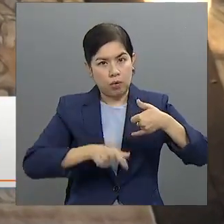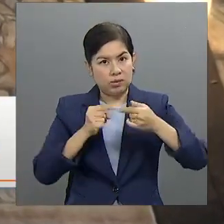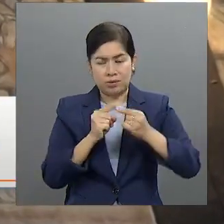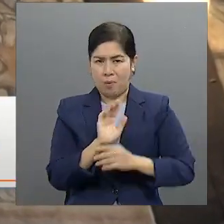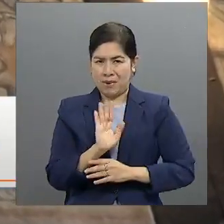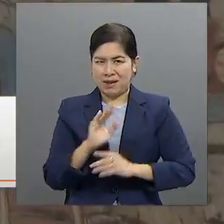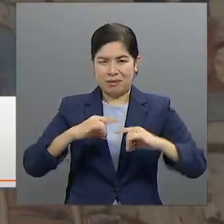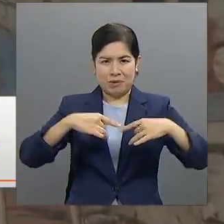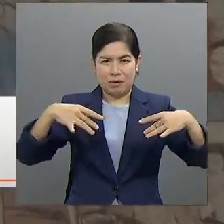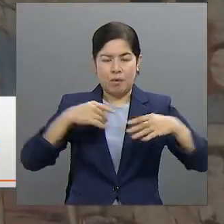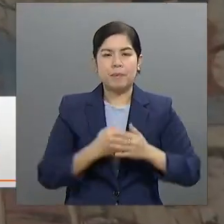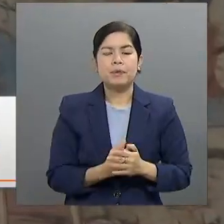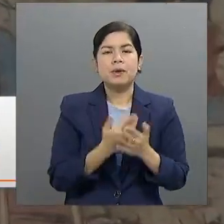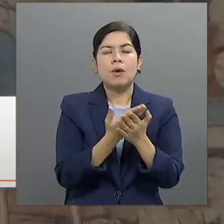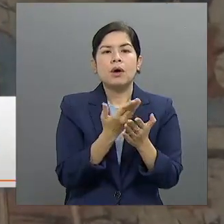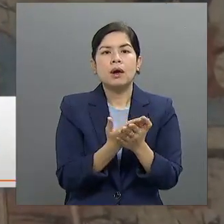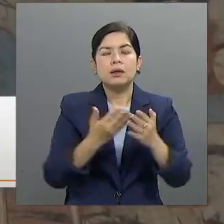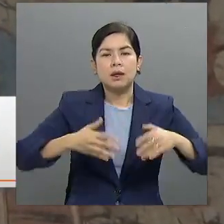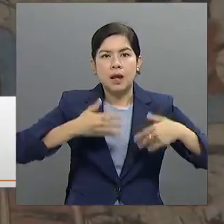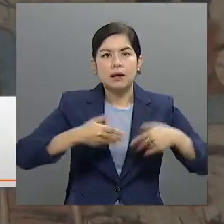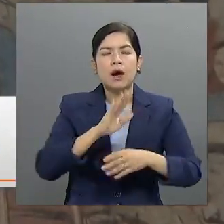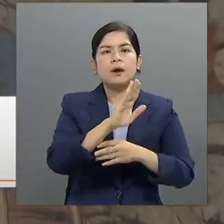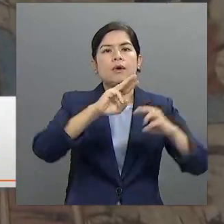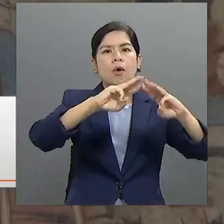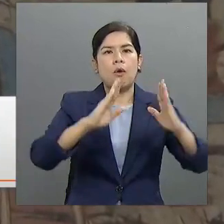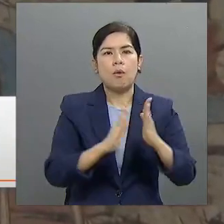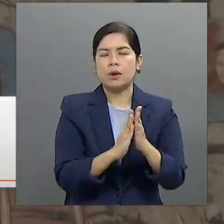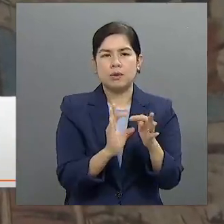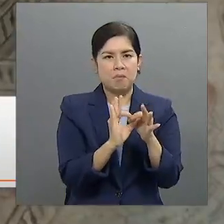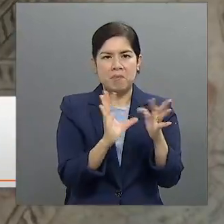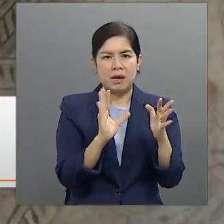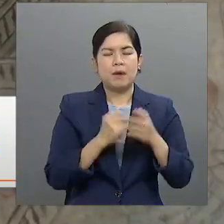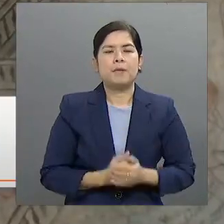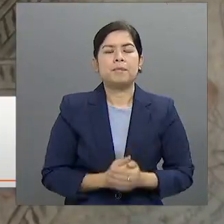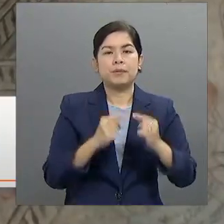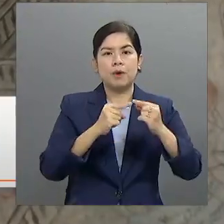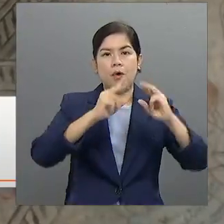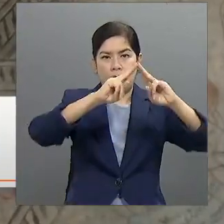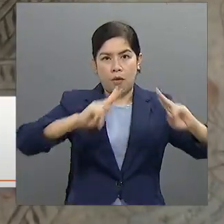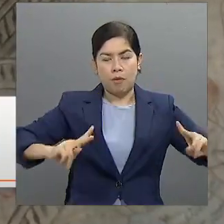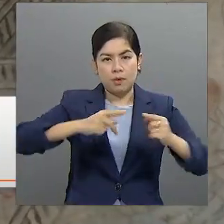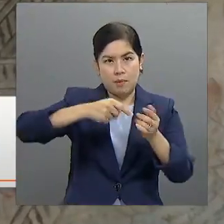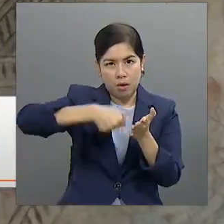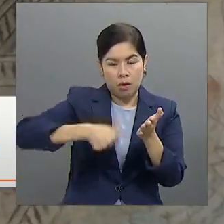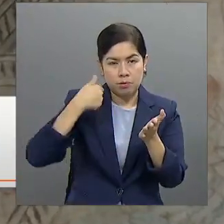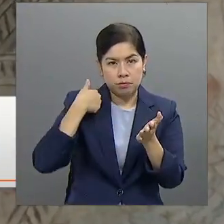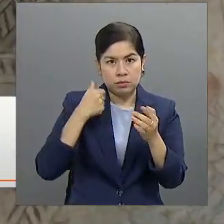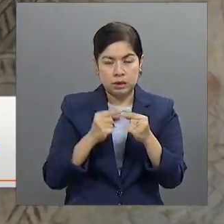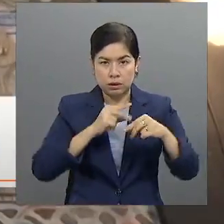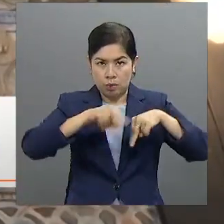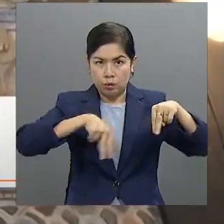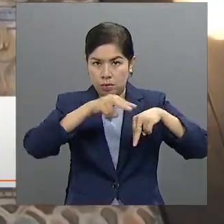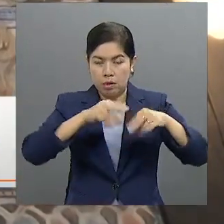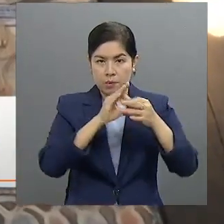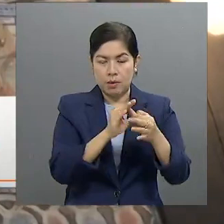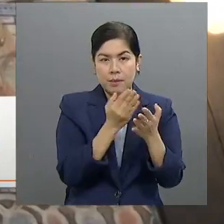ได้ที่วัดได้รับจึงไม่มีภาระทางภาษีครับ กรมสรรพากรจึงไม่มีความจำเป็นนะครับที่จะต้องตรวจสอบรายได้หรือตรวจสอบการเสียภาษีของ